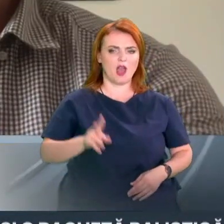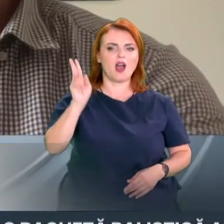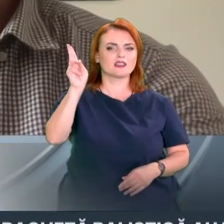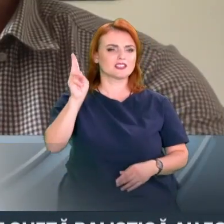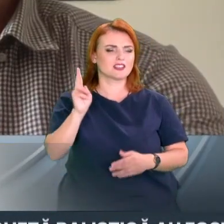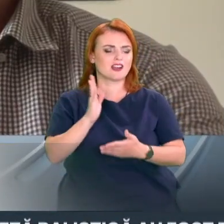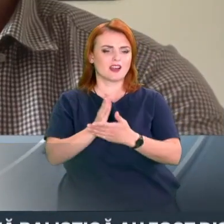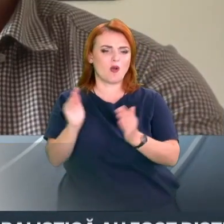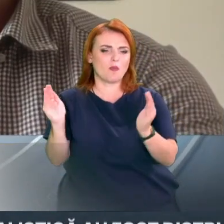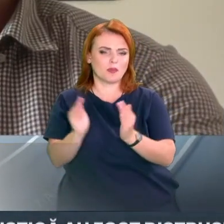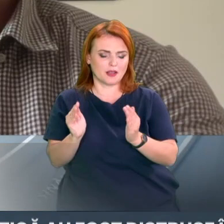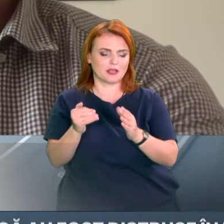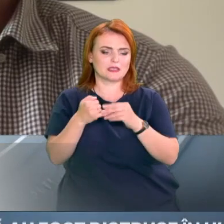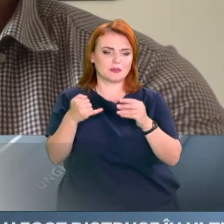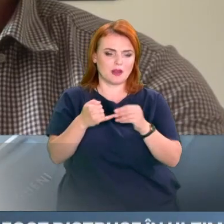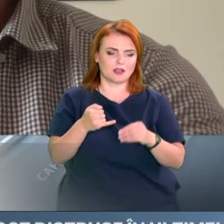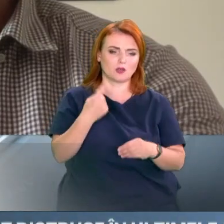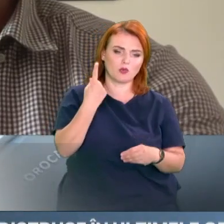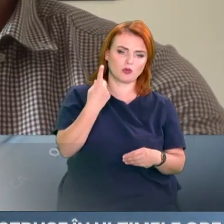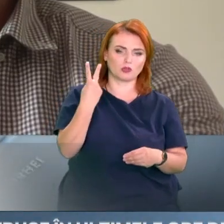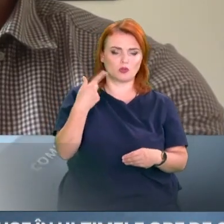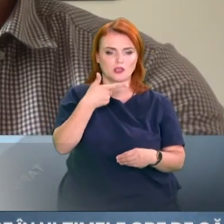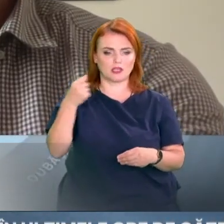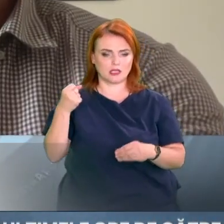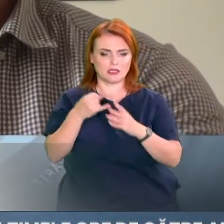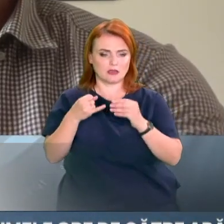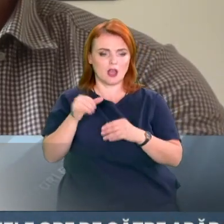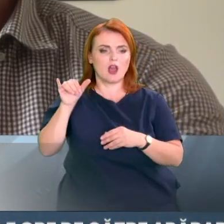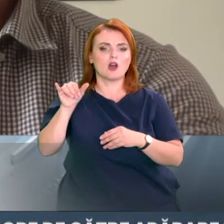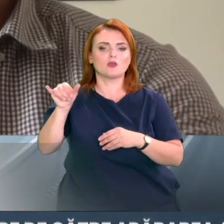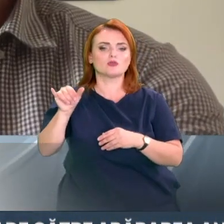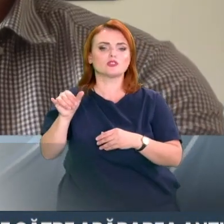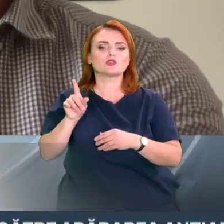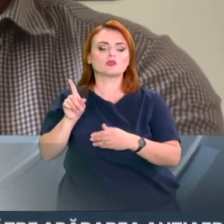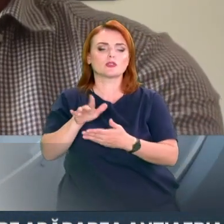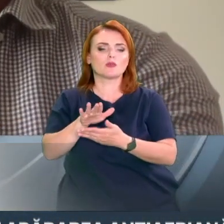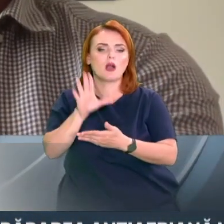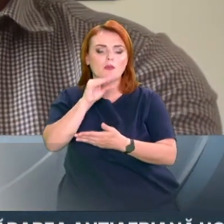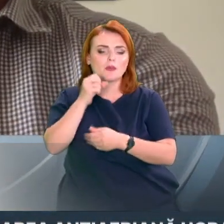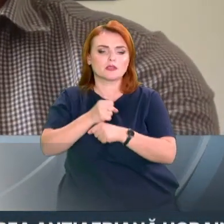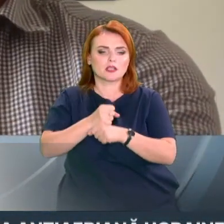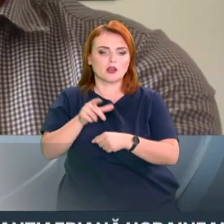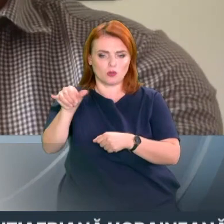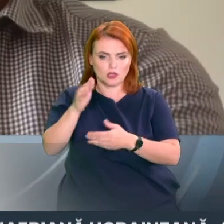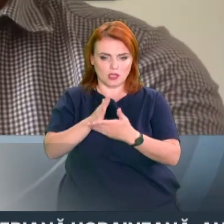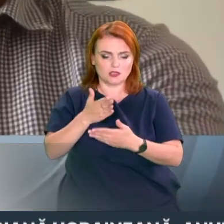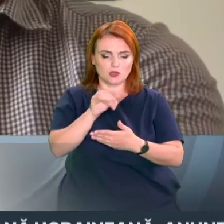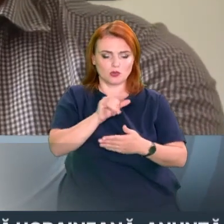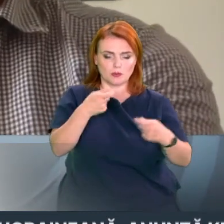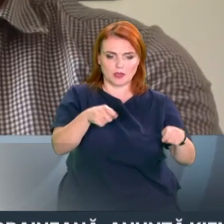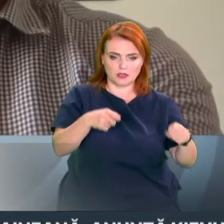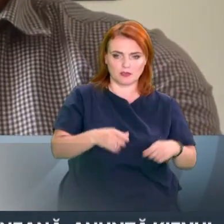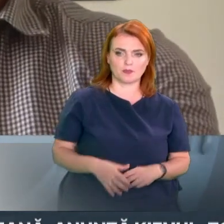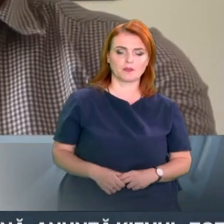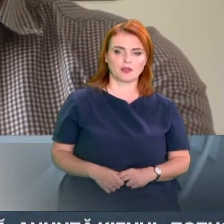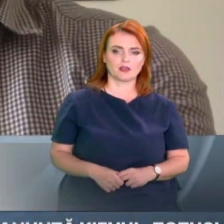hectar, două de plantații, ce fac ei cu marfa? Au unde să o realizeze? Noi, într-adevăr, în sectorul de struguri